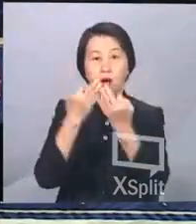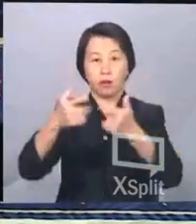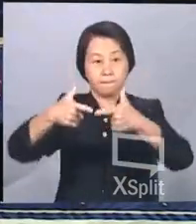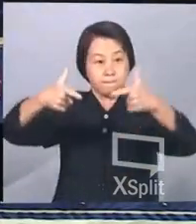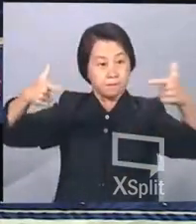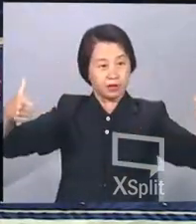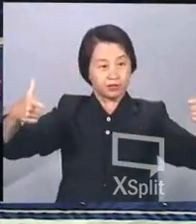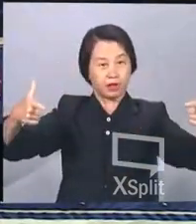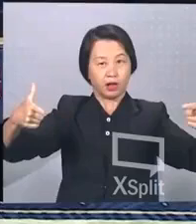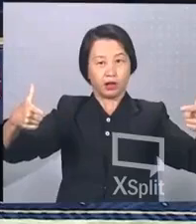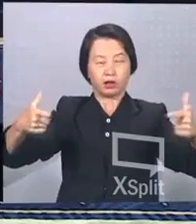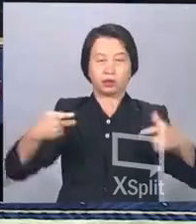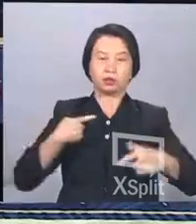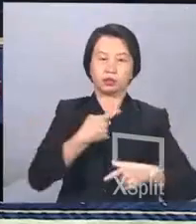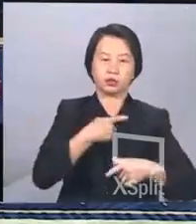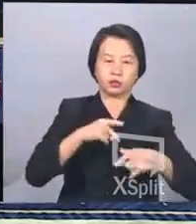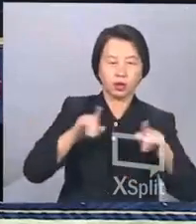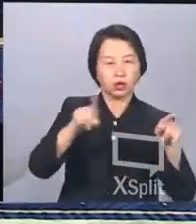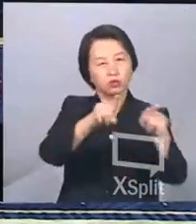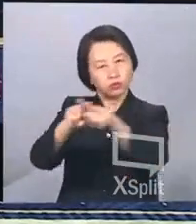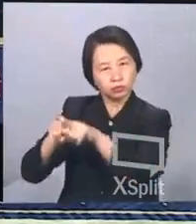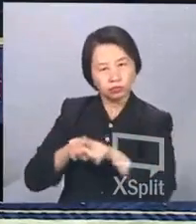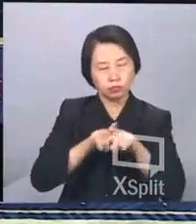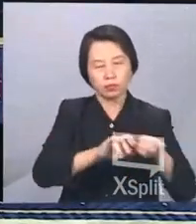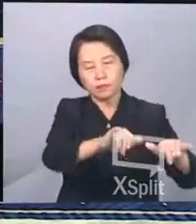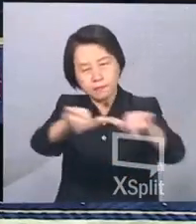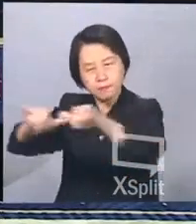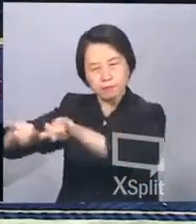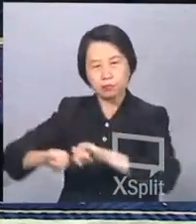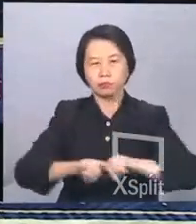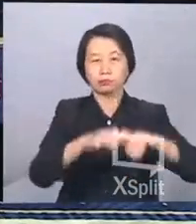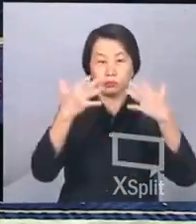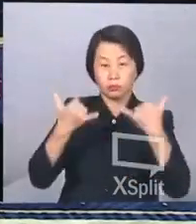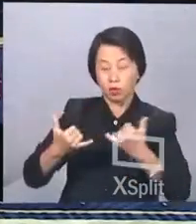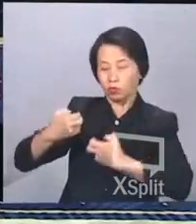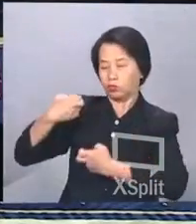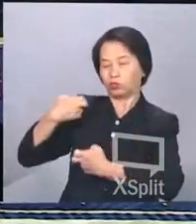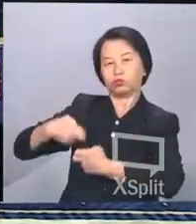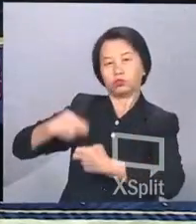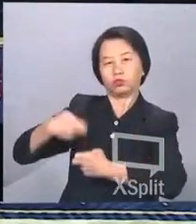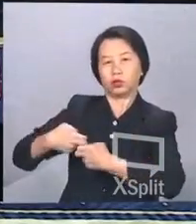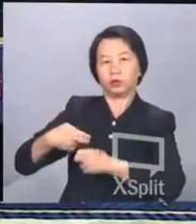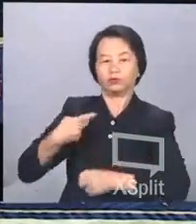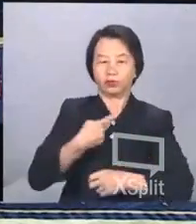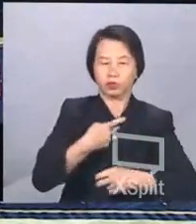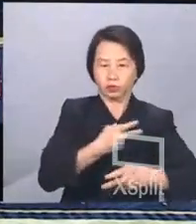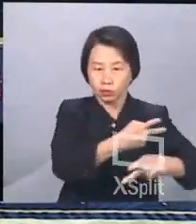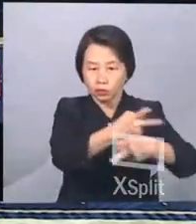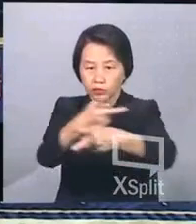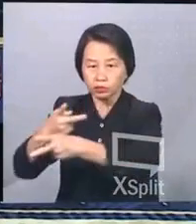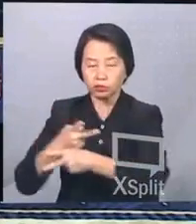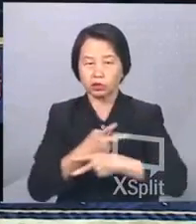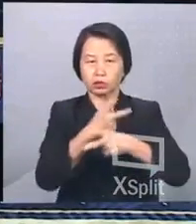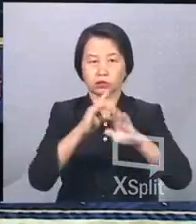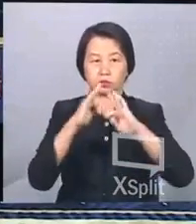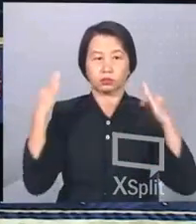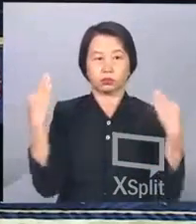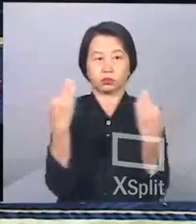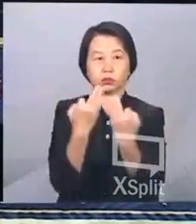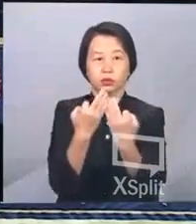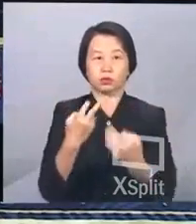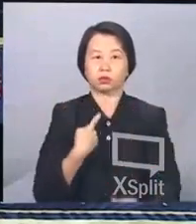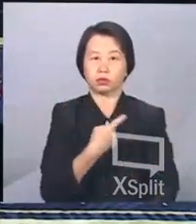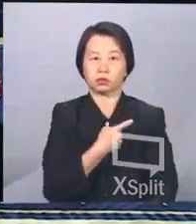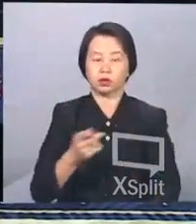kita saling bantu-membantu ketika zaman susah kita Jagat Olga kita